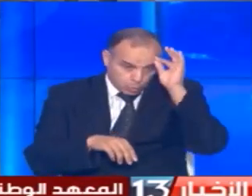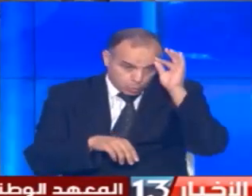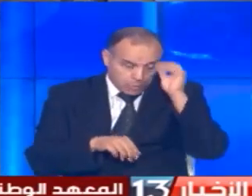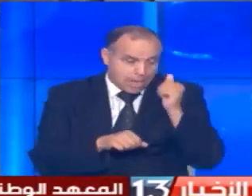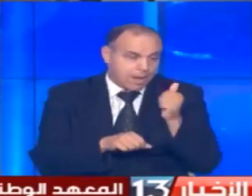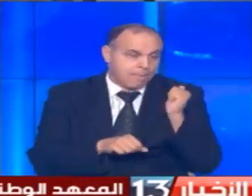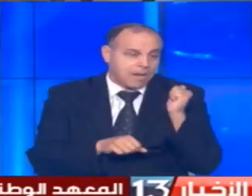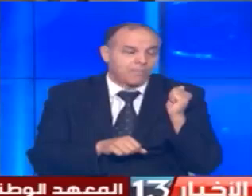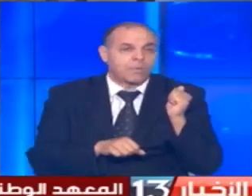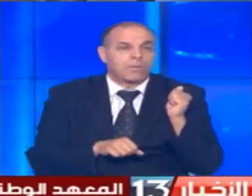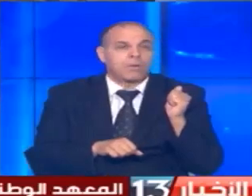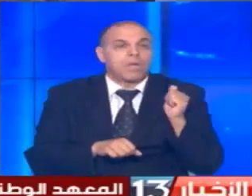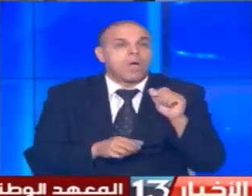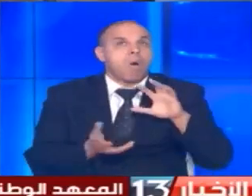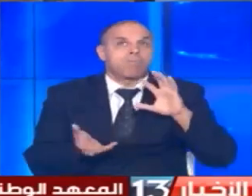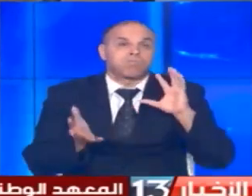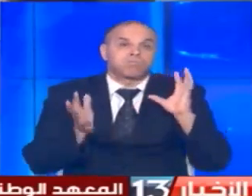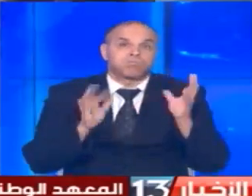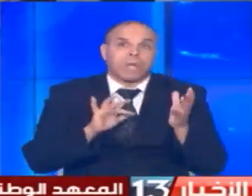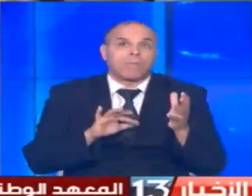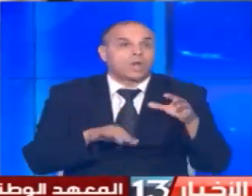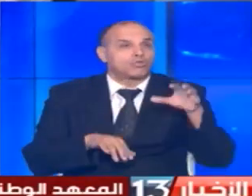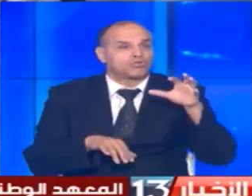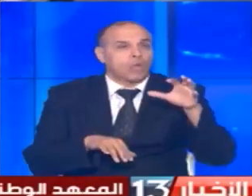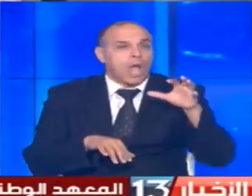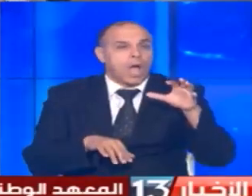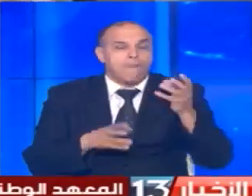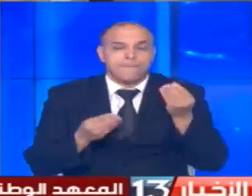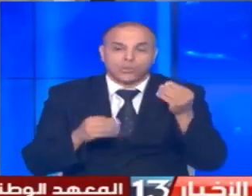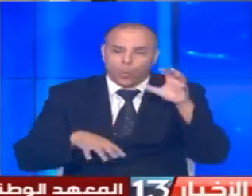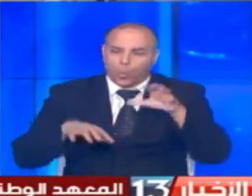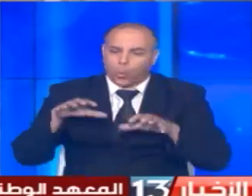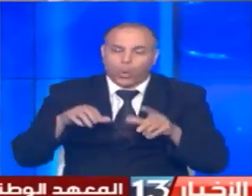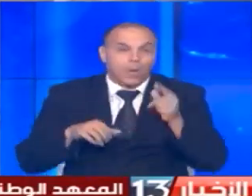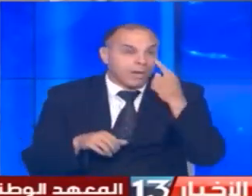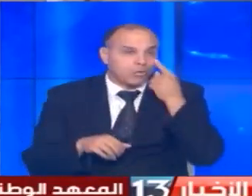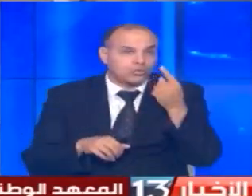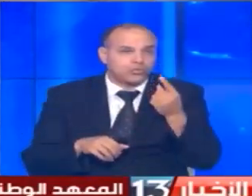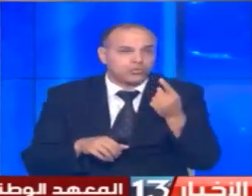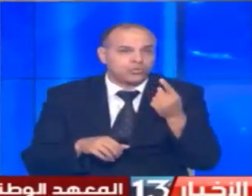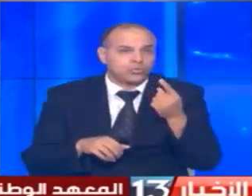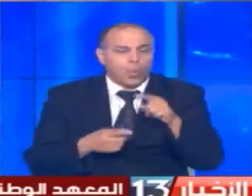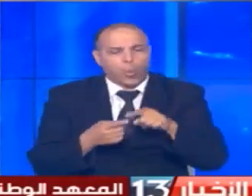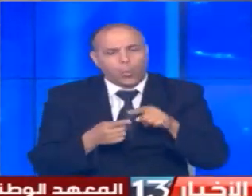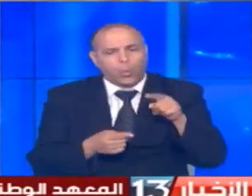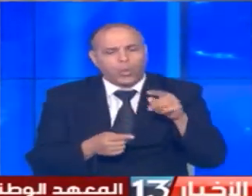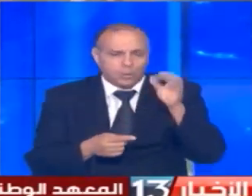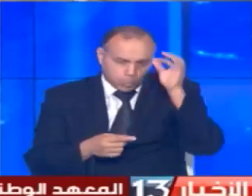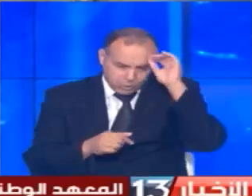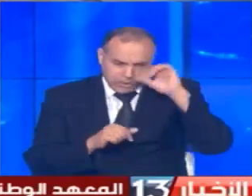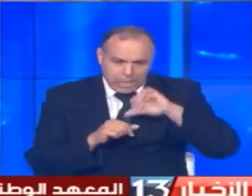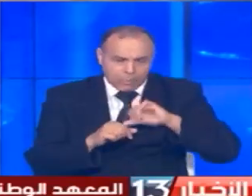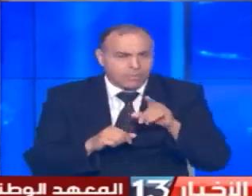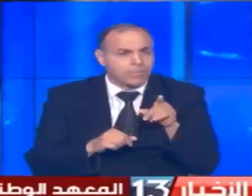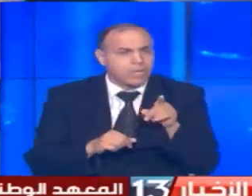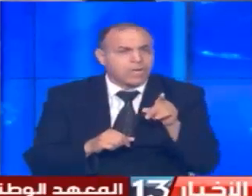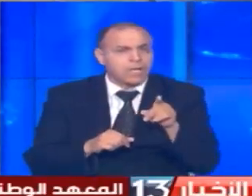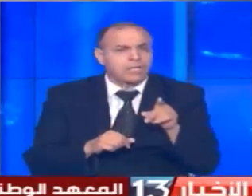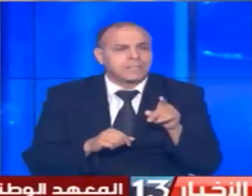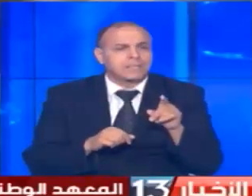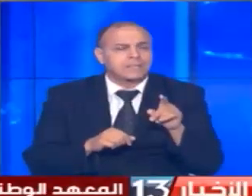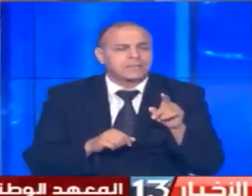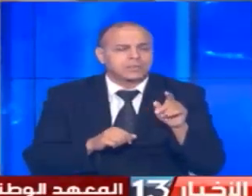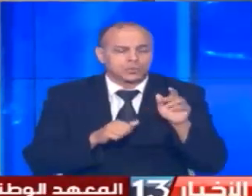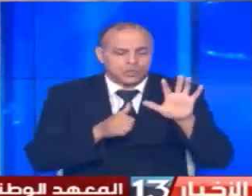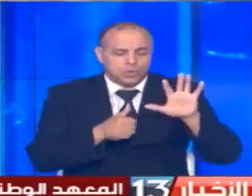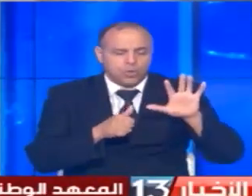مساء أمس تغيرا في الوضع الجوي بعد هطول كميات من الأمطار بلغت أقصاها بتونس العاصمة ب